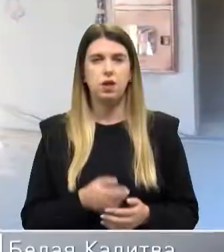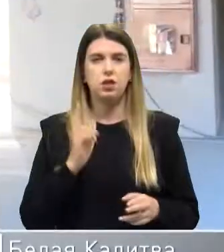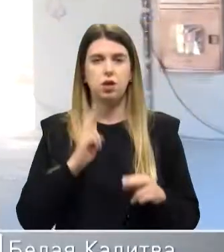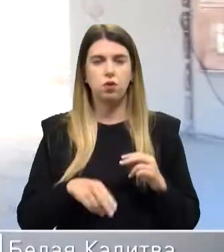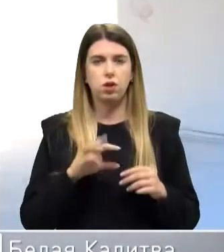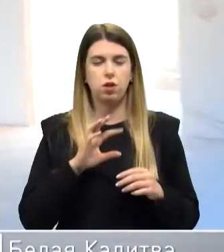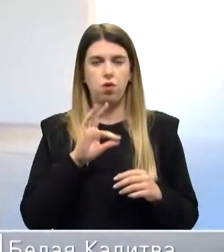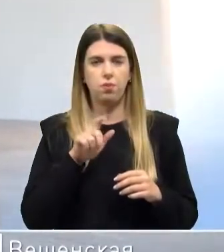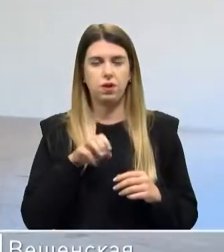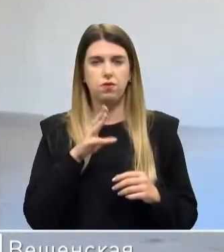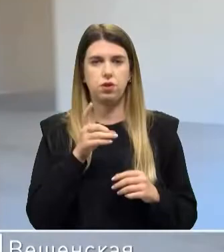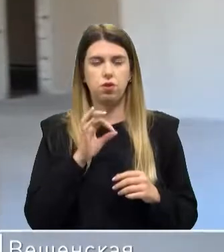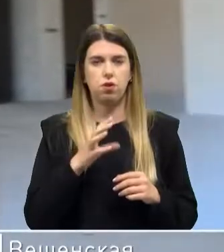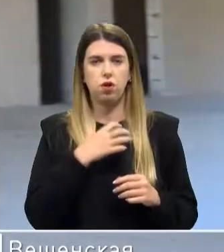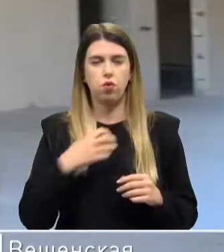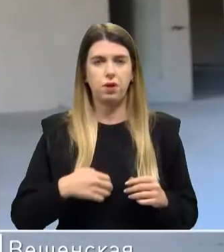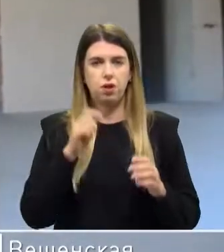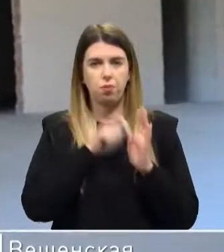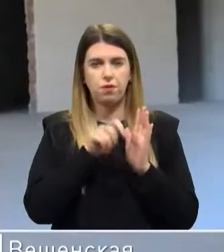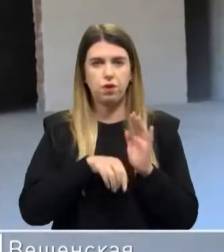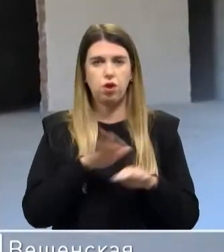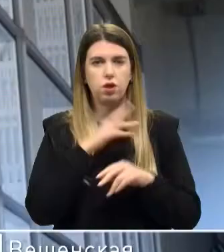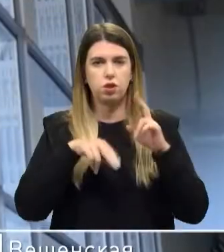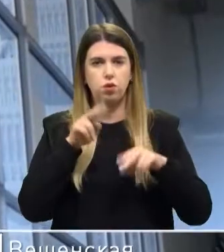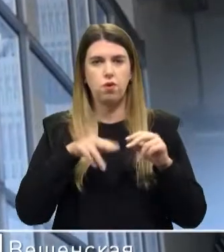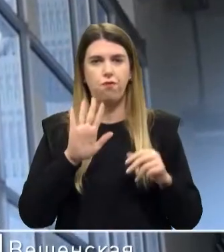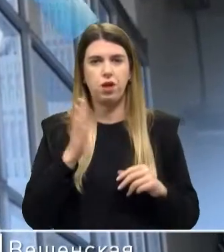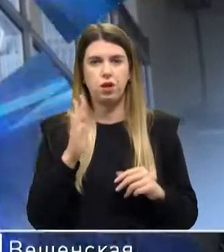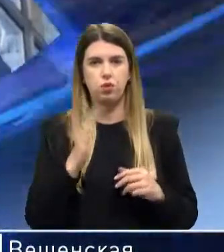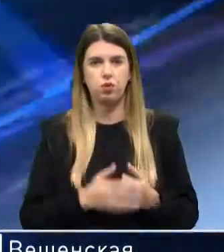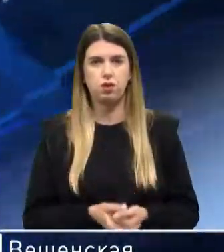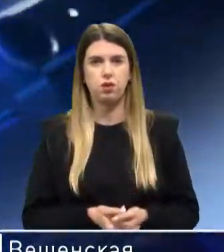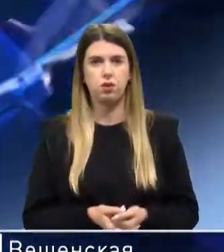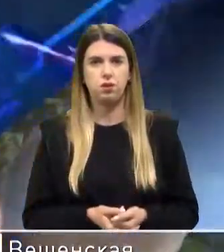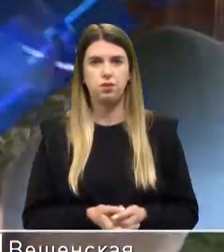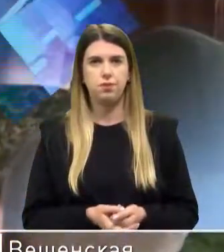Завершить объекты в срок. Василий Голубев проверил долгострой Волгодонска.